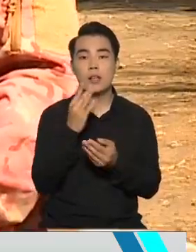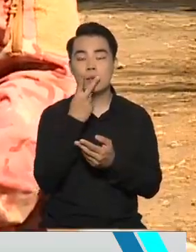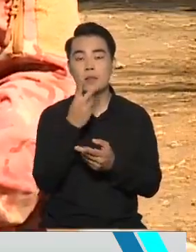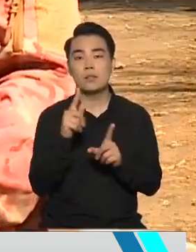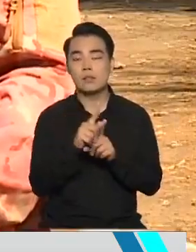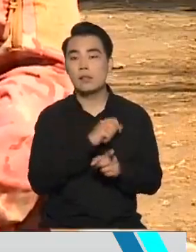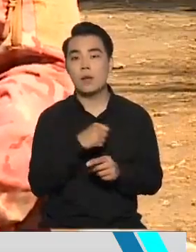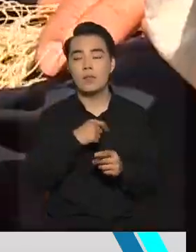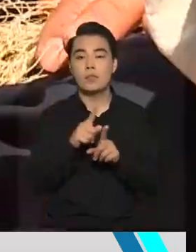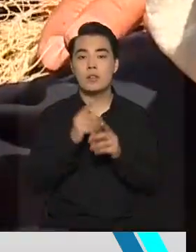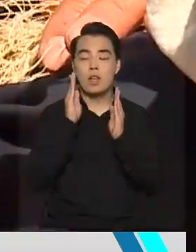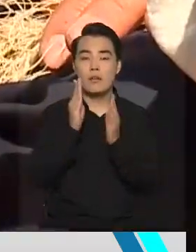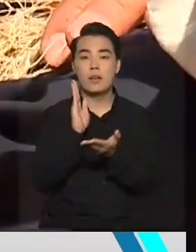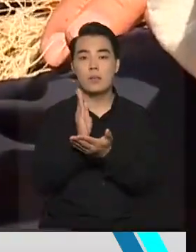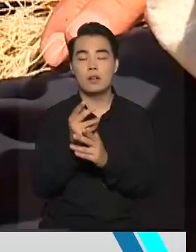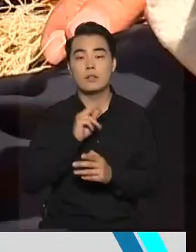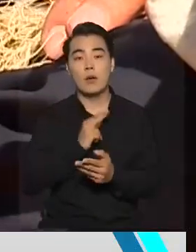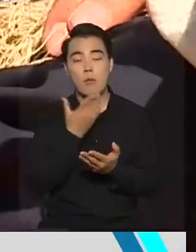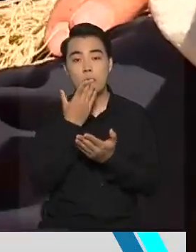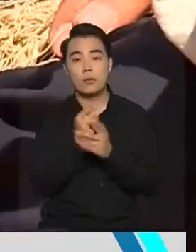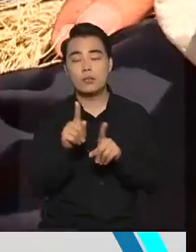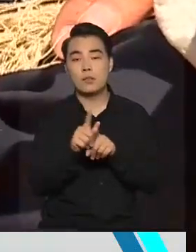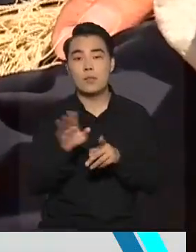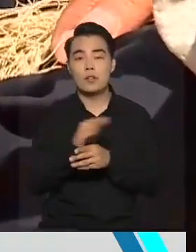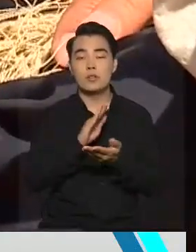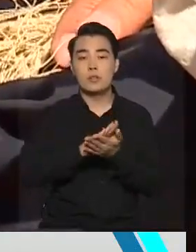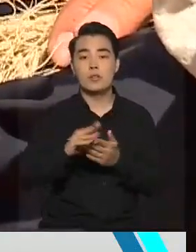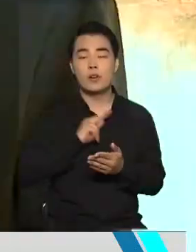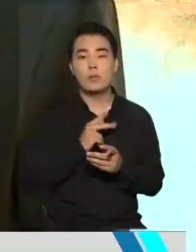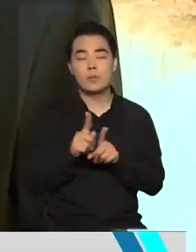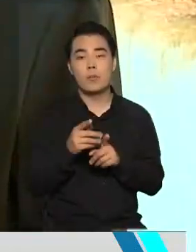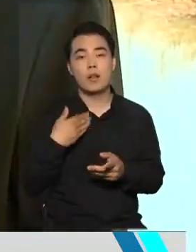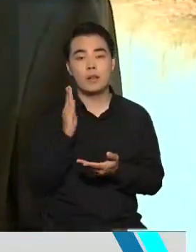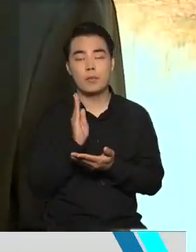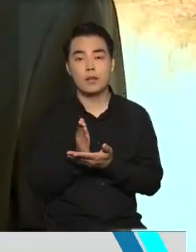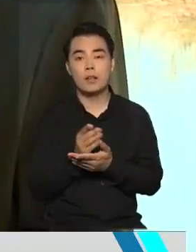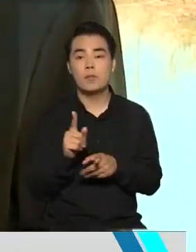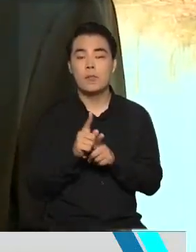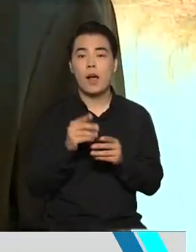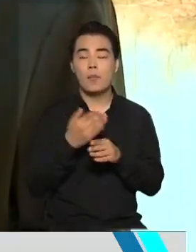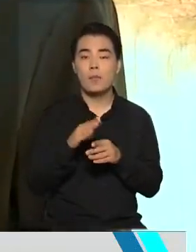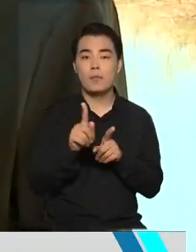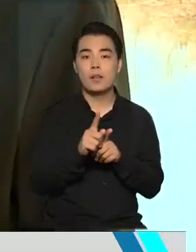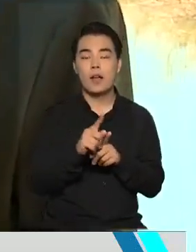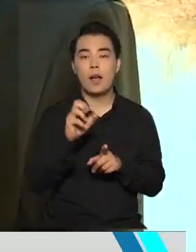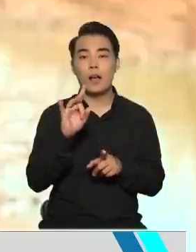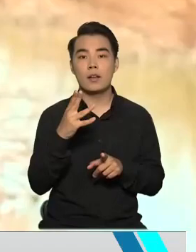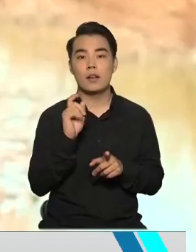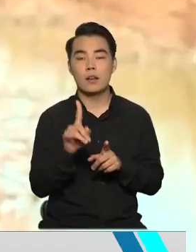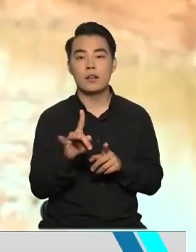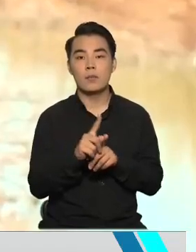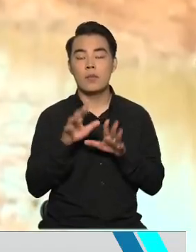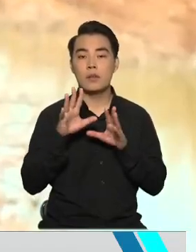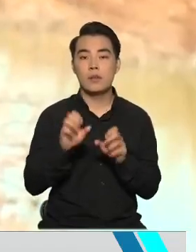сіңімді бәріне. Сондықтан жұмыс істеген адамға жұмыс көп қой, заманға мен ырзамын осы. Қалдан қария бұрындары қасқырды жалаң қолымен аулап,